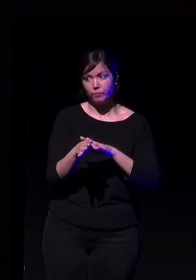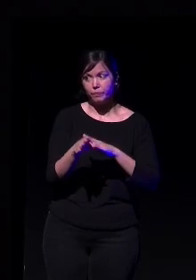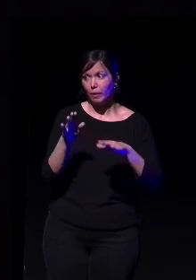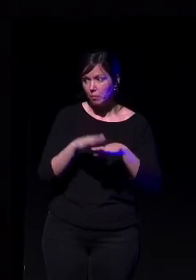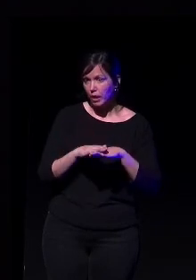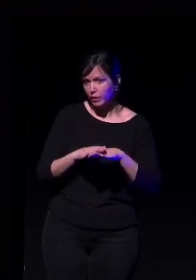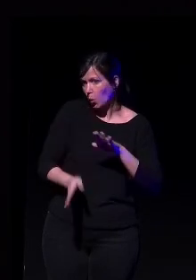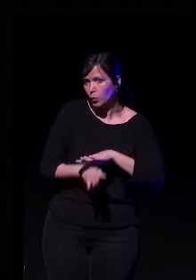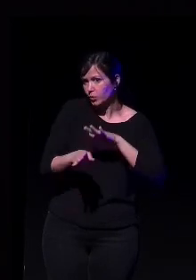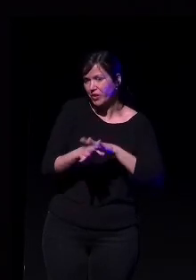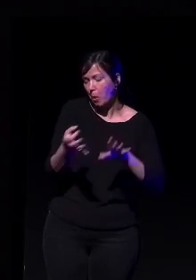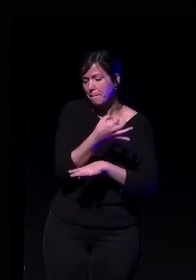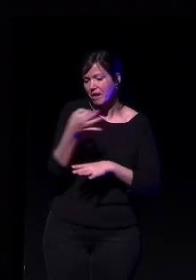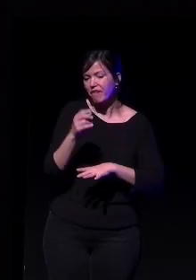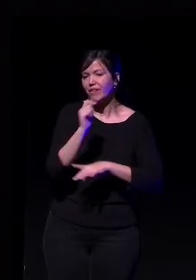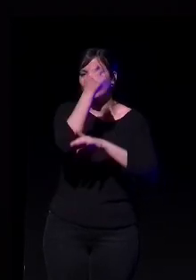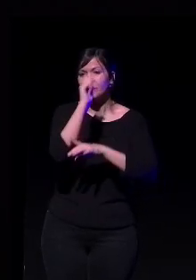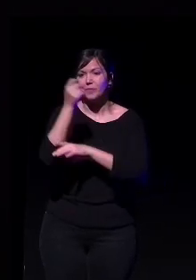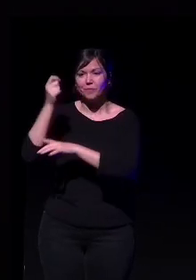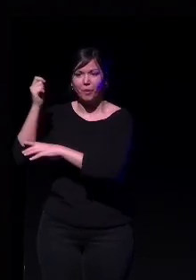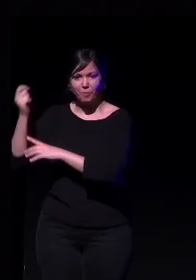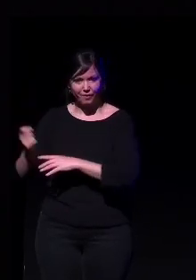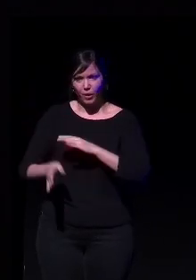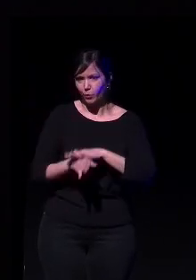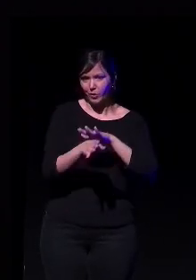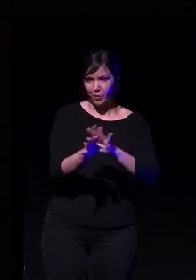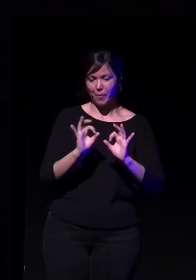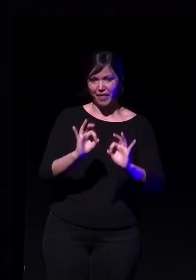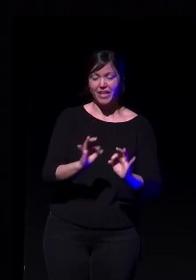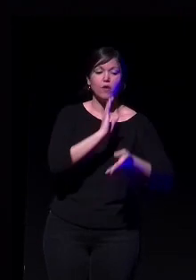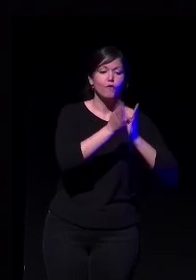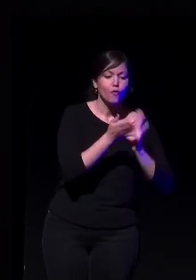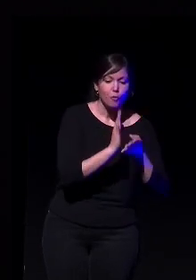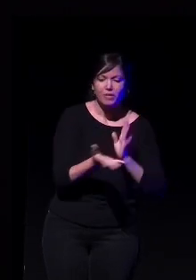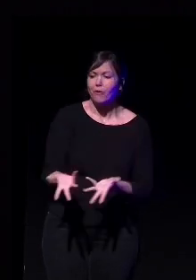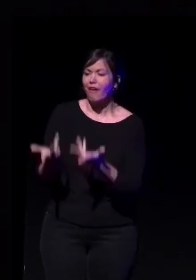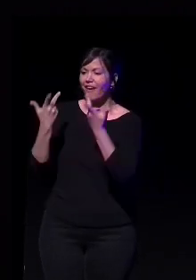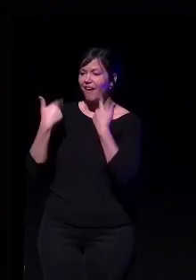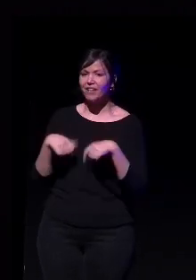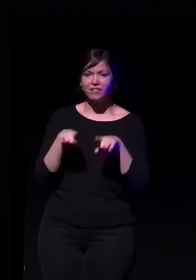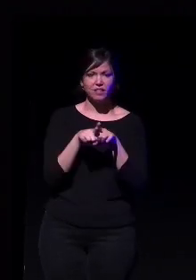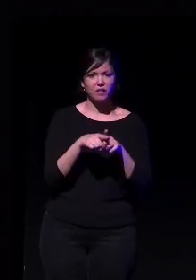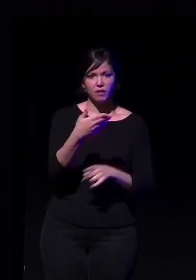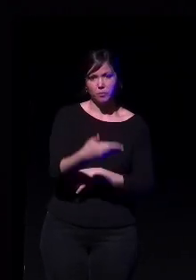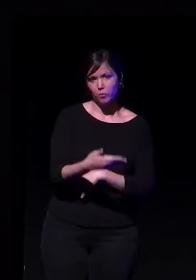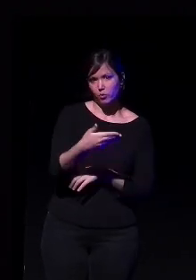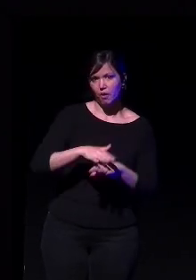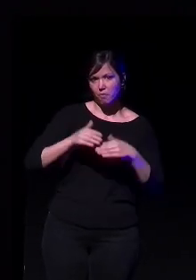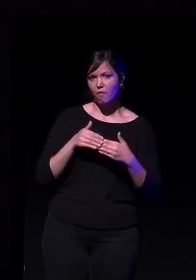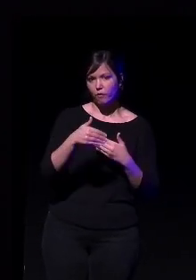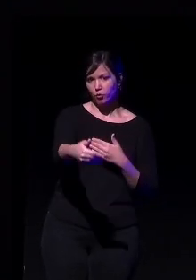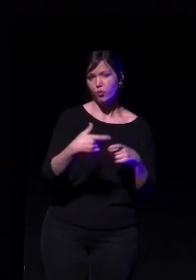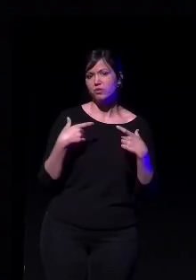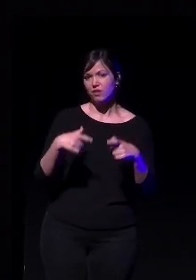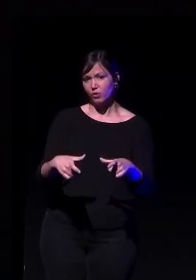en aquest punt d'excel·lència que tenim i que hem de continuar. La formació i el talent són també les claus del futur del